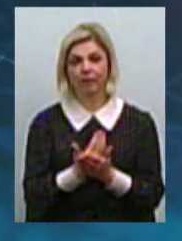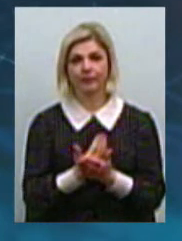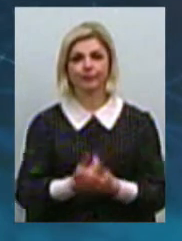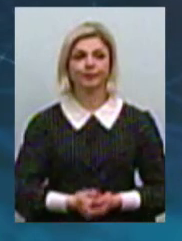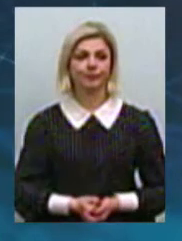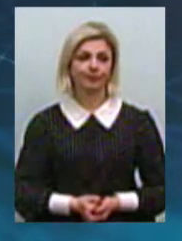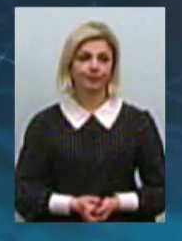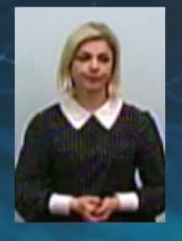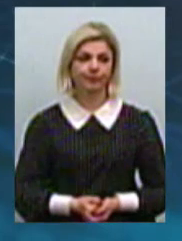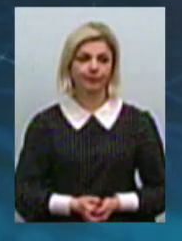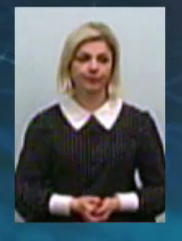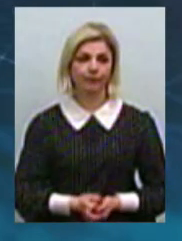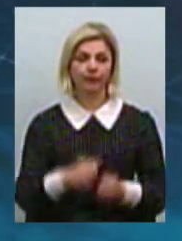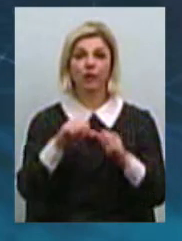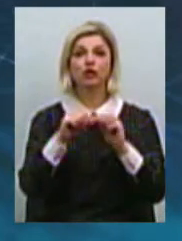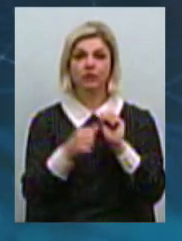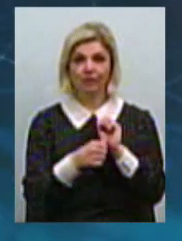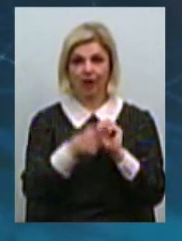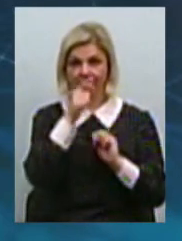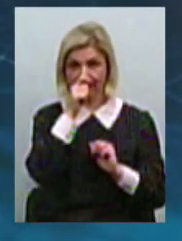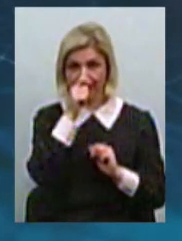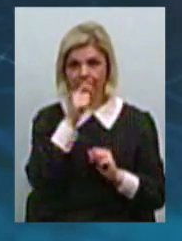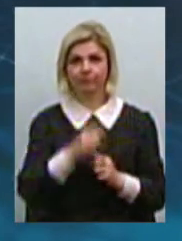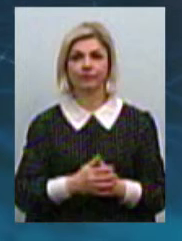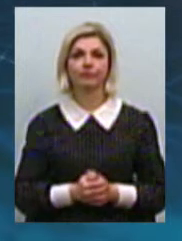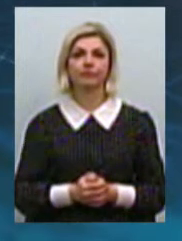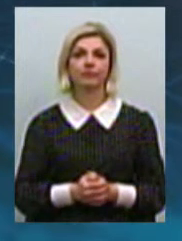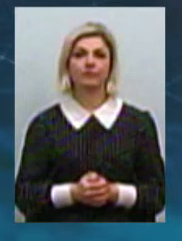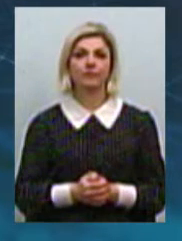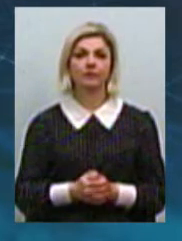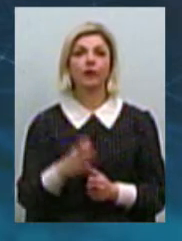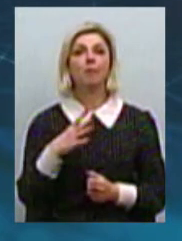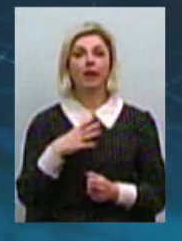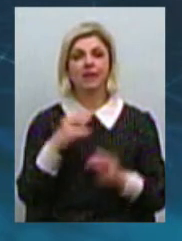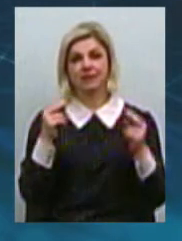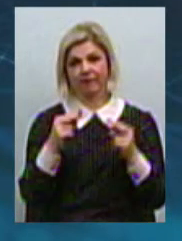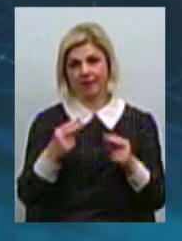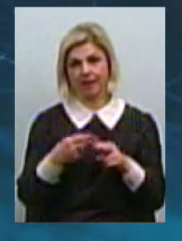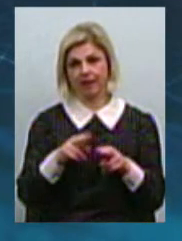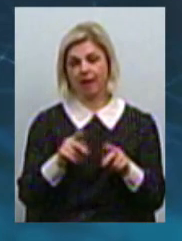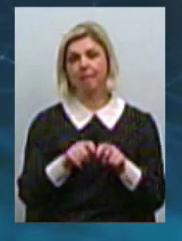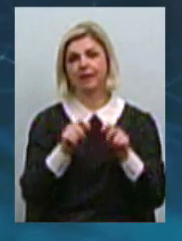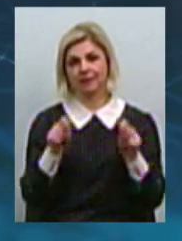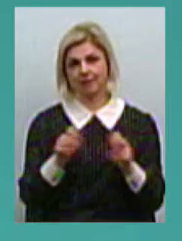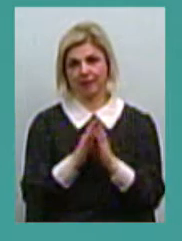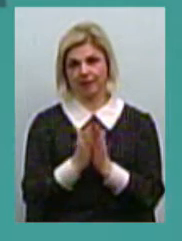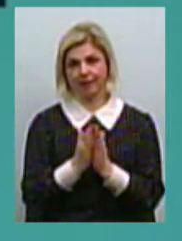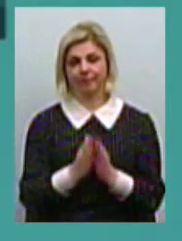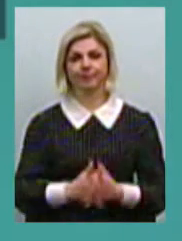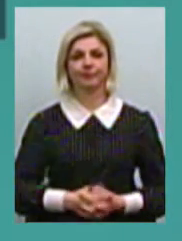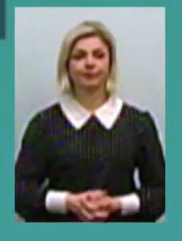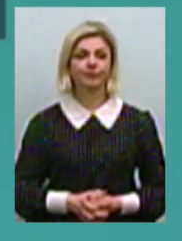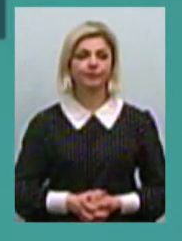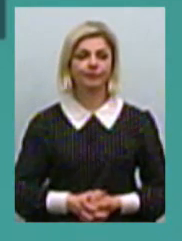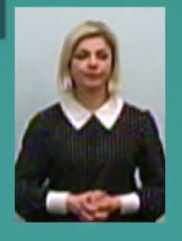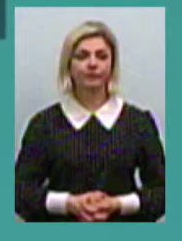Чорний безпосередньо 16 квітня були свідками презентації книги. Будь ласка.